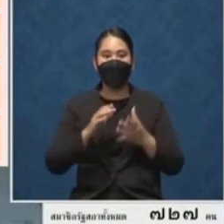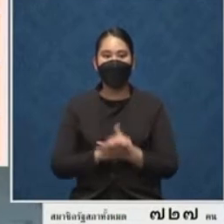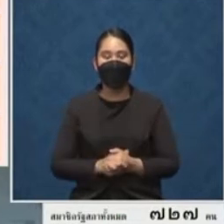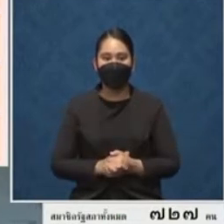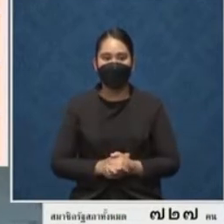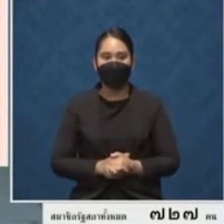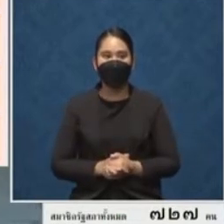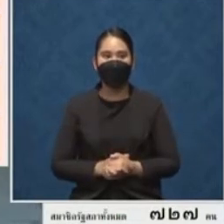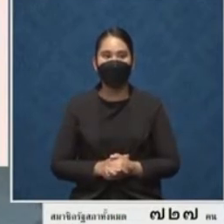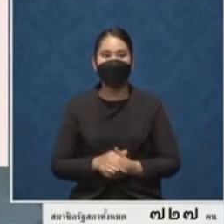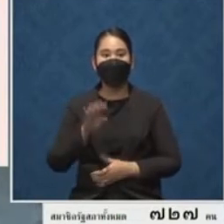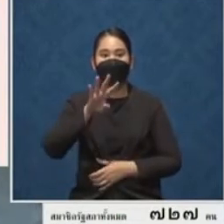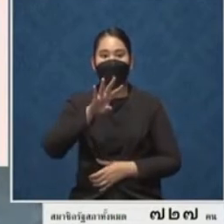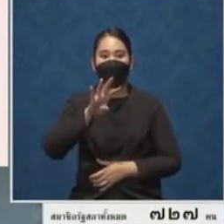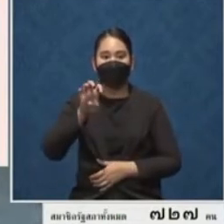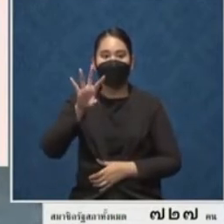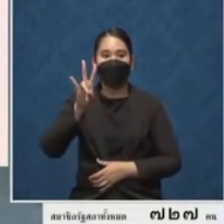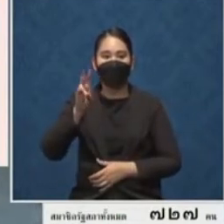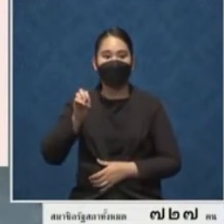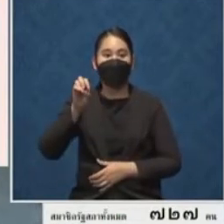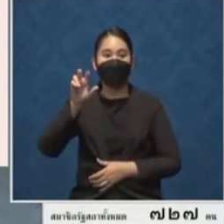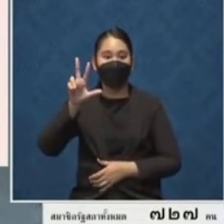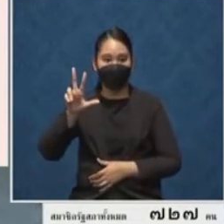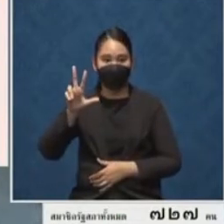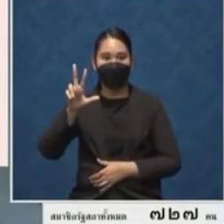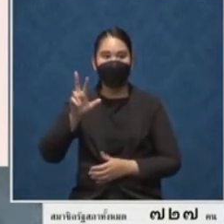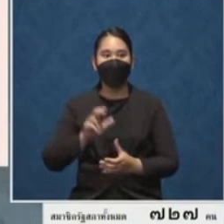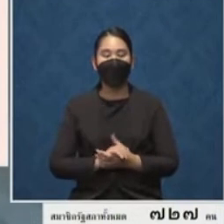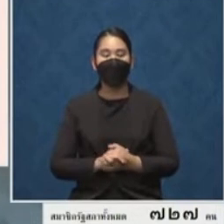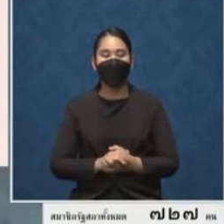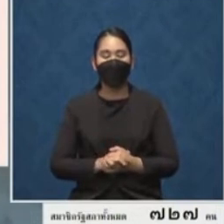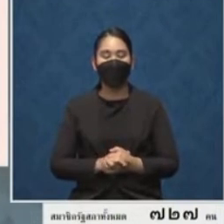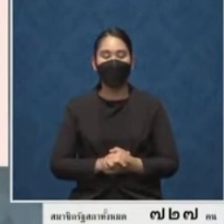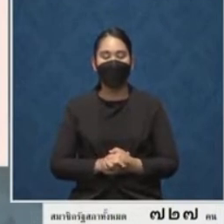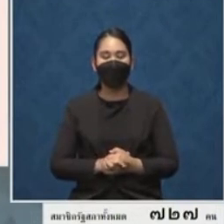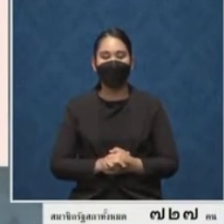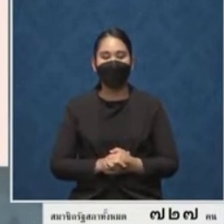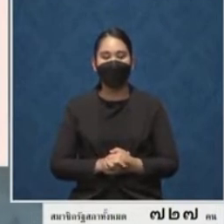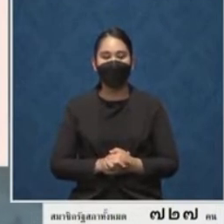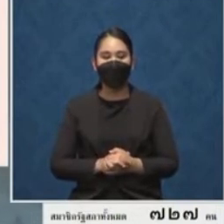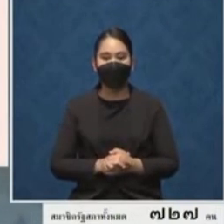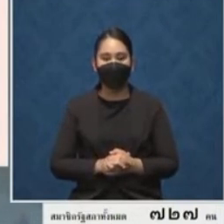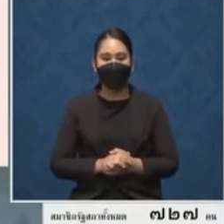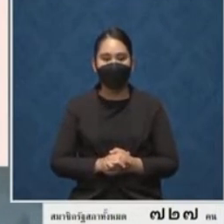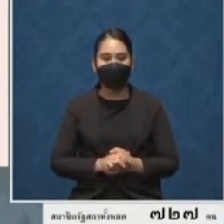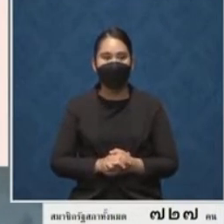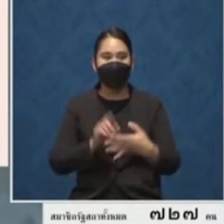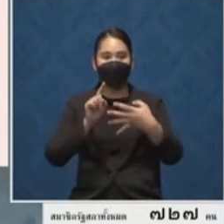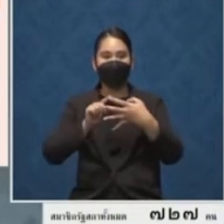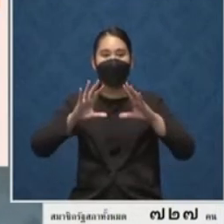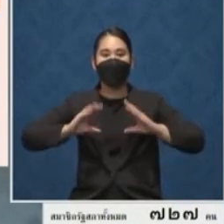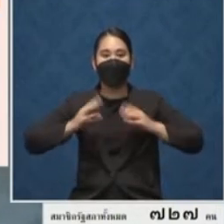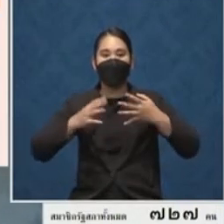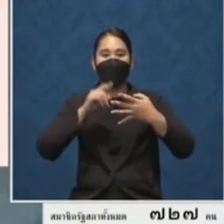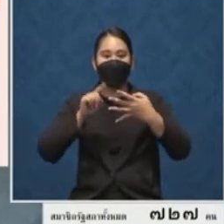473พลตำรวจโทวิบูลบางท่าไม ้1ไม่รับหลักการ2ไม่รับ